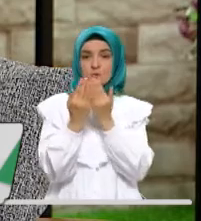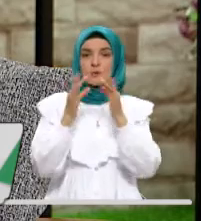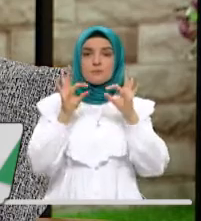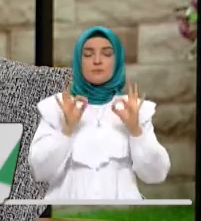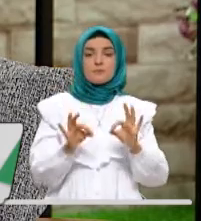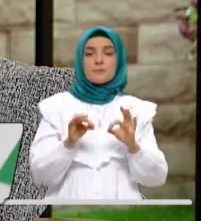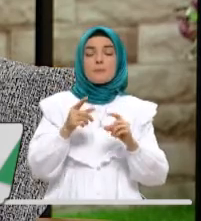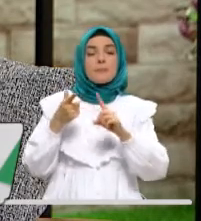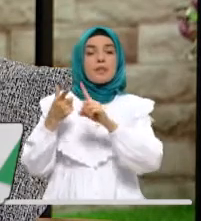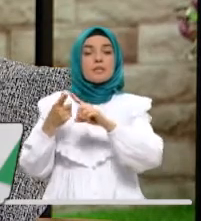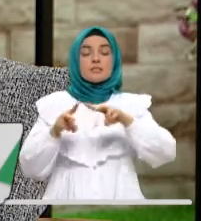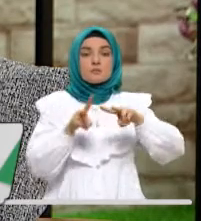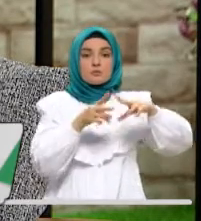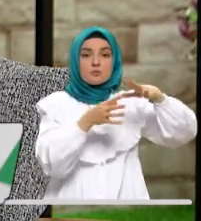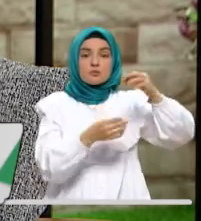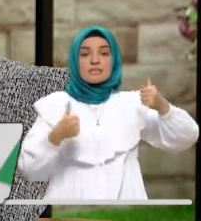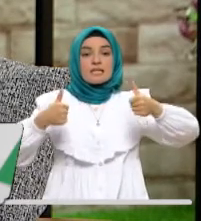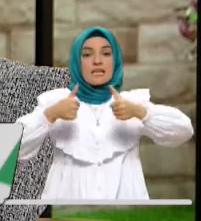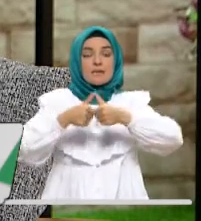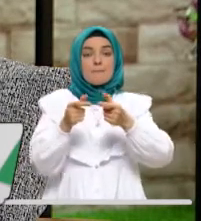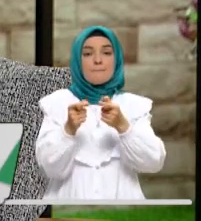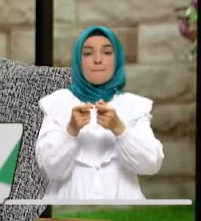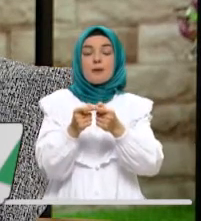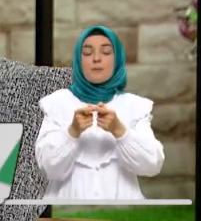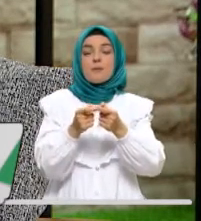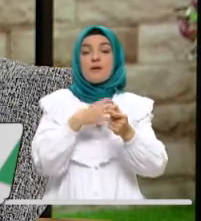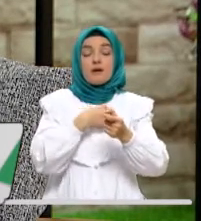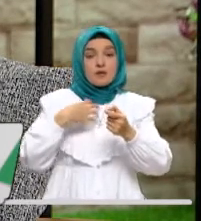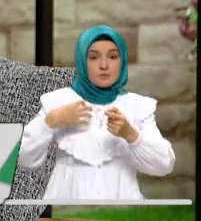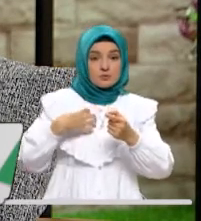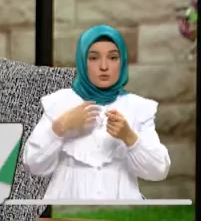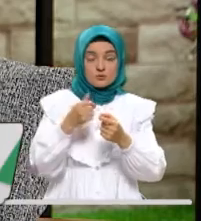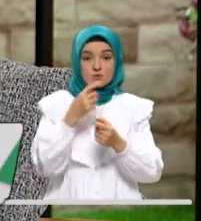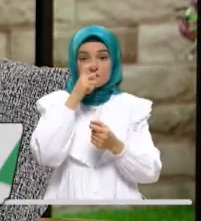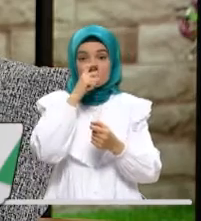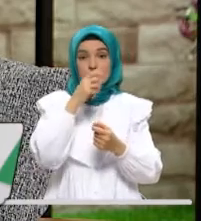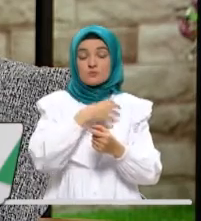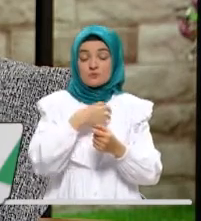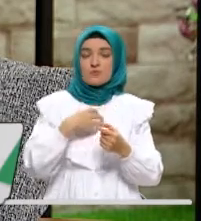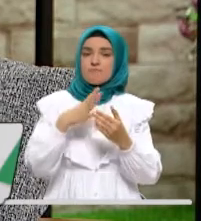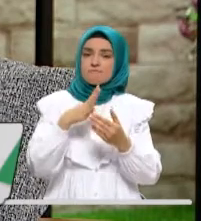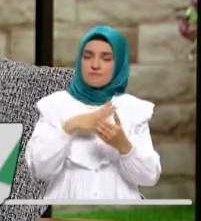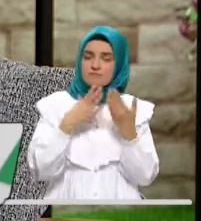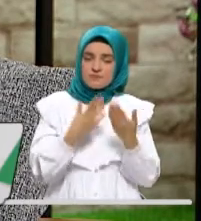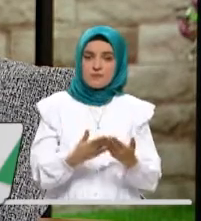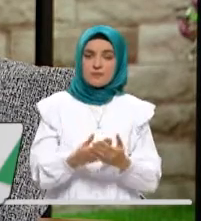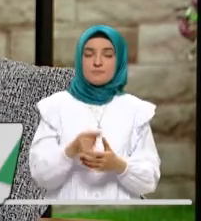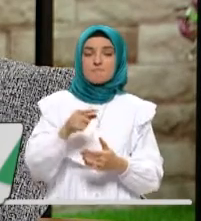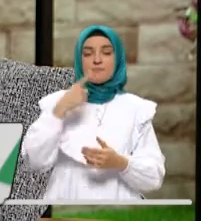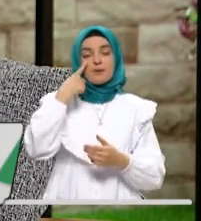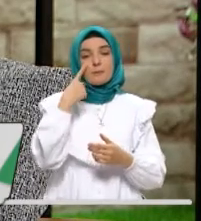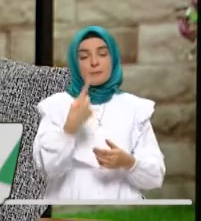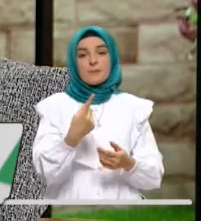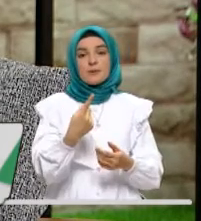eşi Bezmalen valide sultan, benim de çok sevdiğim hatta. Yani aslında bunlar anne. Bir taraftan da baktığımız zaman